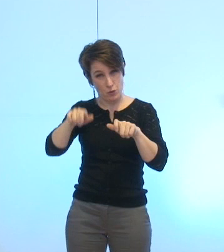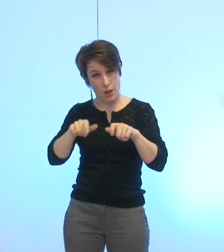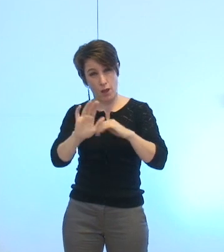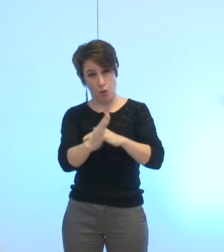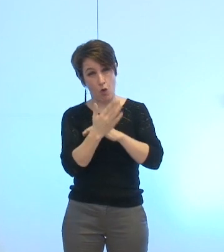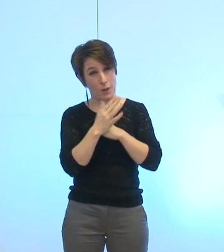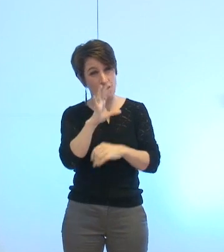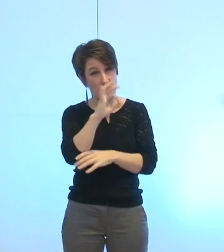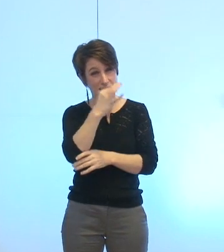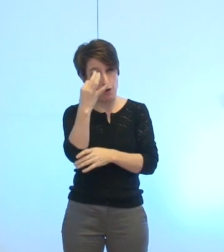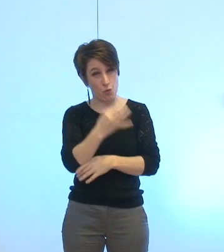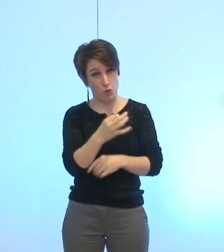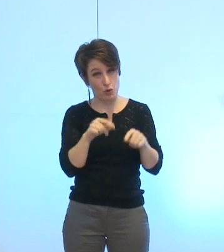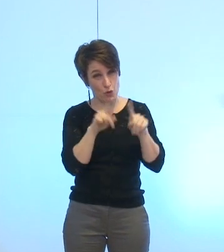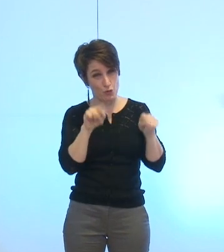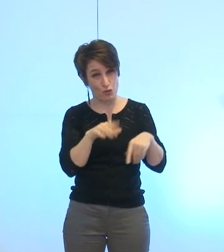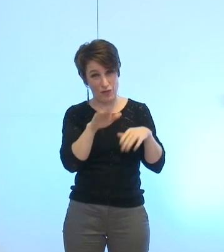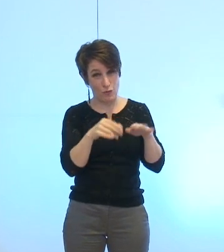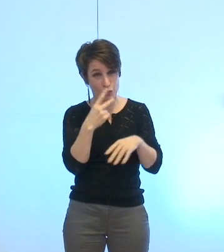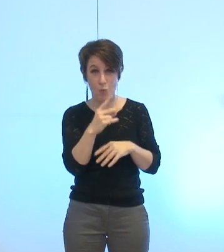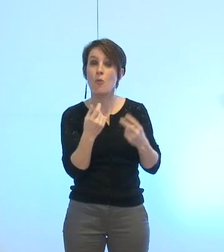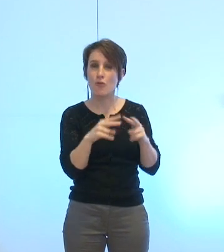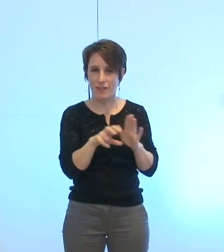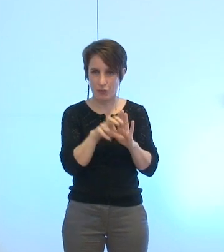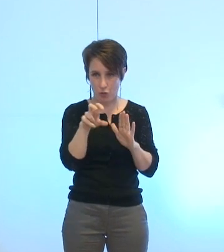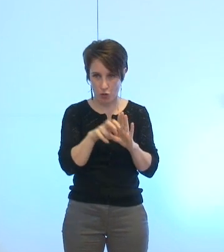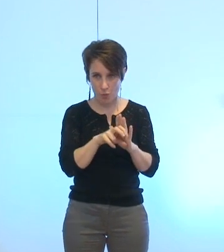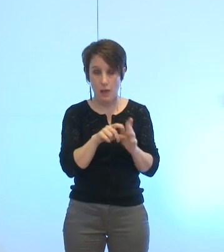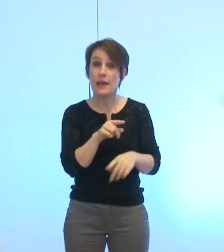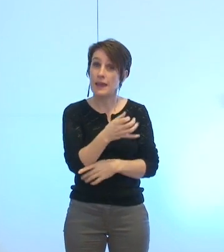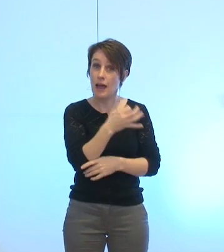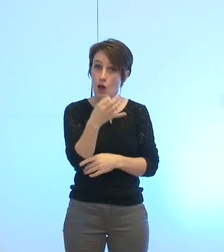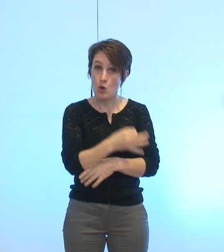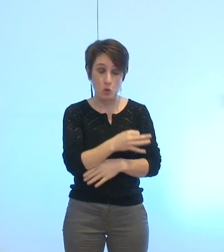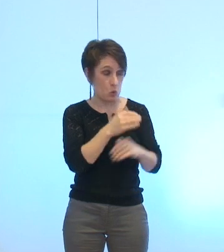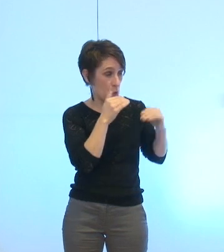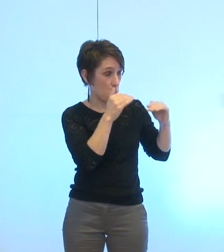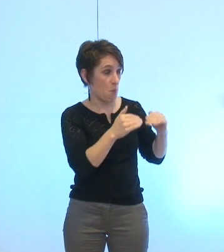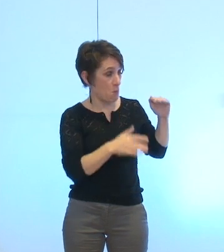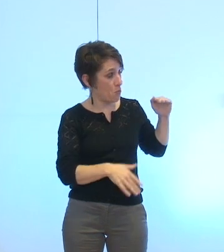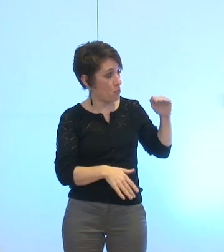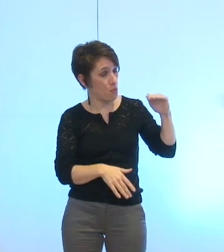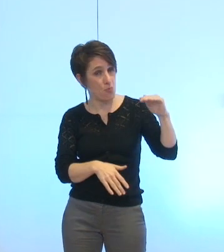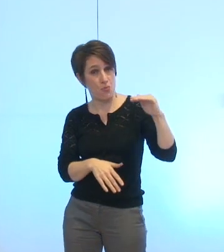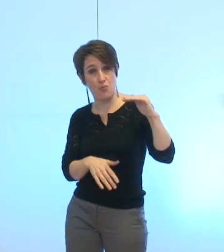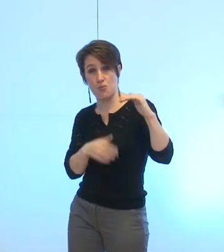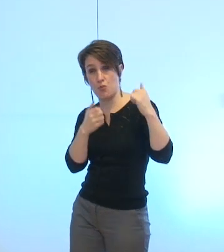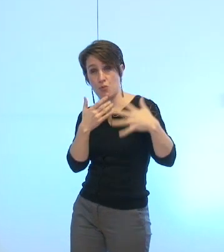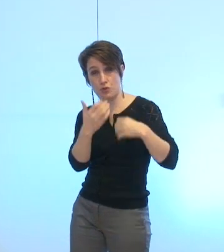% de du budget du fonctionnement et c'est un taux qui est relativement stable depuis un certain nombre